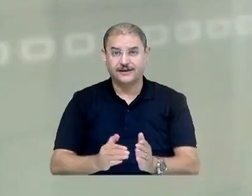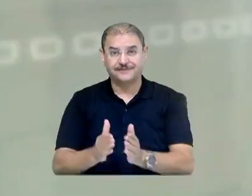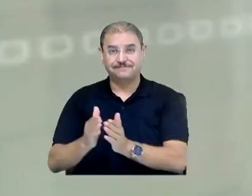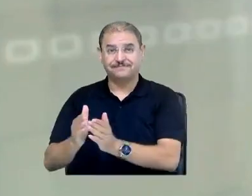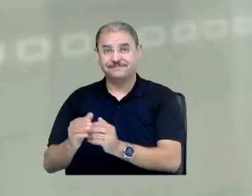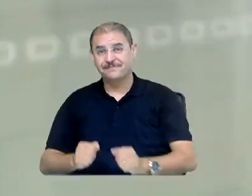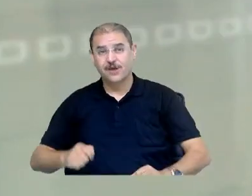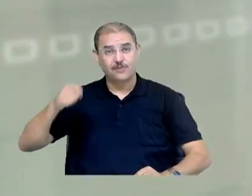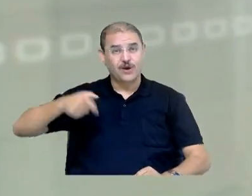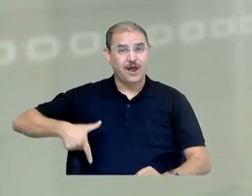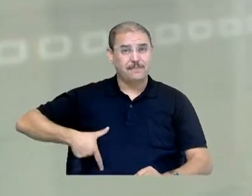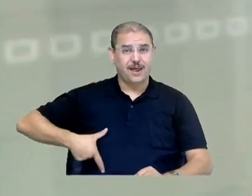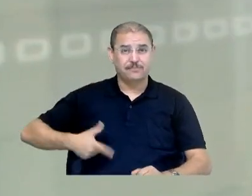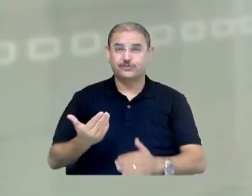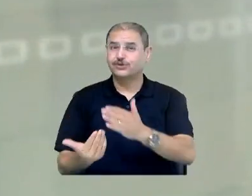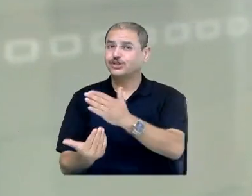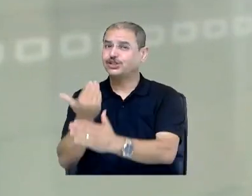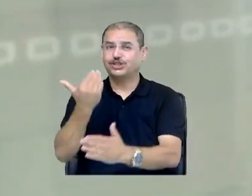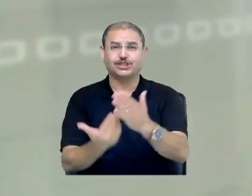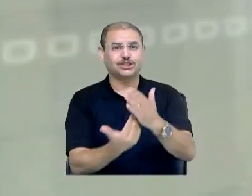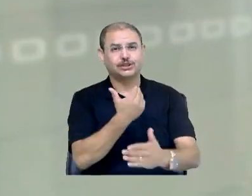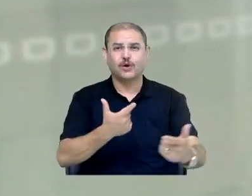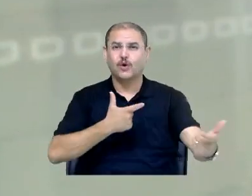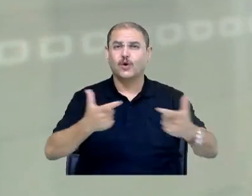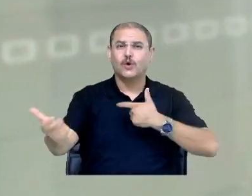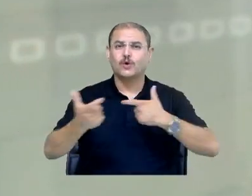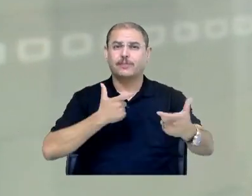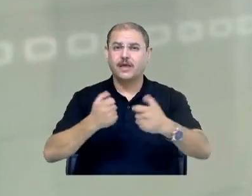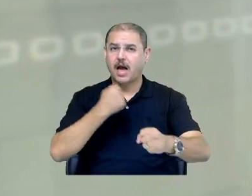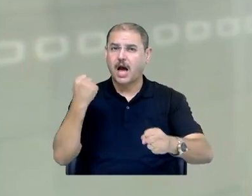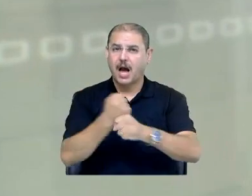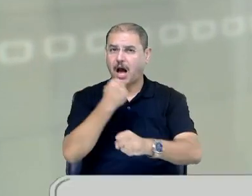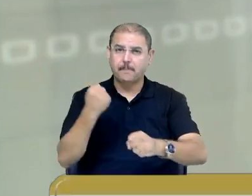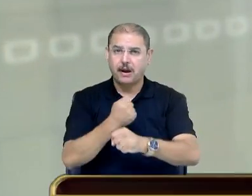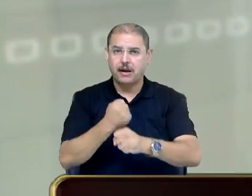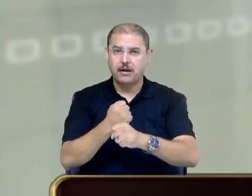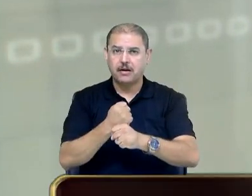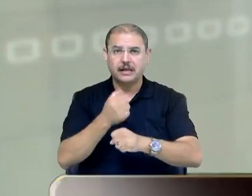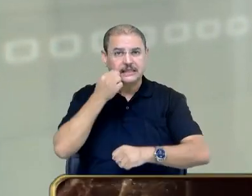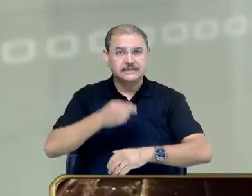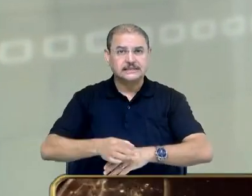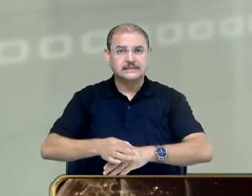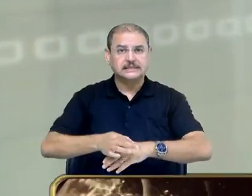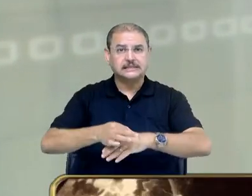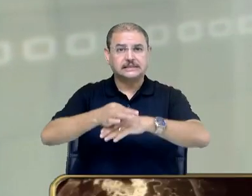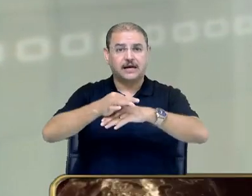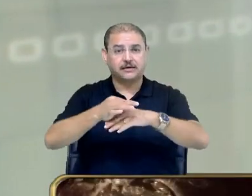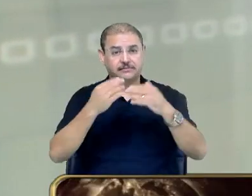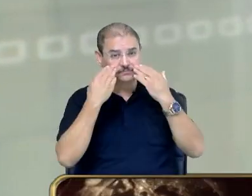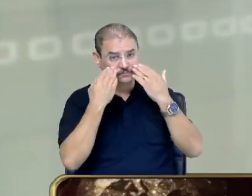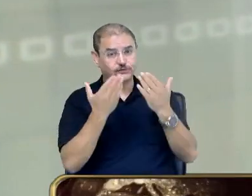ادخلت مديريه الامن العام اليات حديثه ومتطوره للعمل ضمن منظومه عملها الامنيه